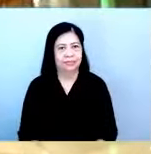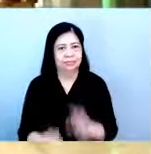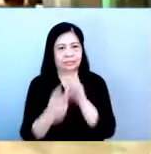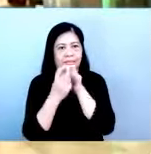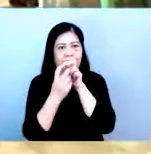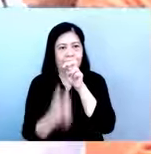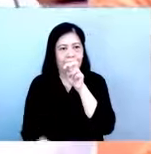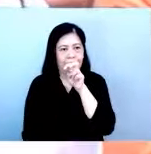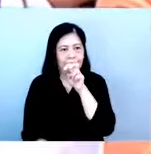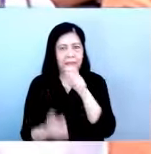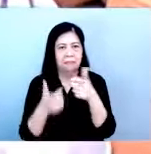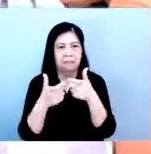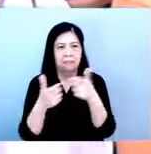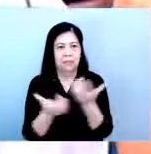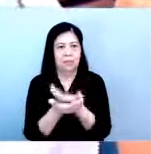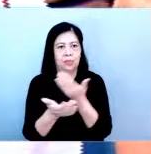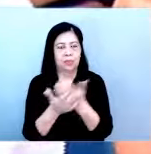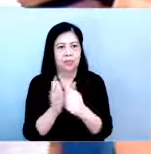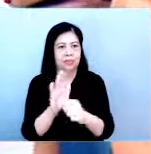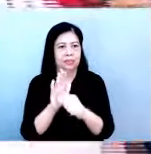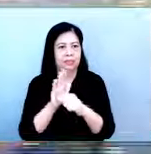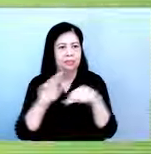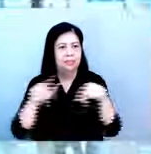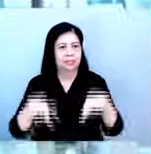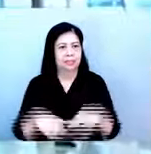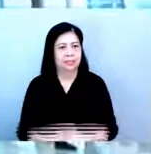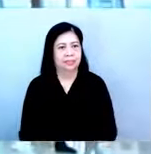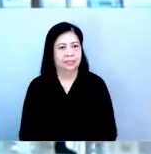sa pinakabagong atraksyon dito.